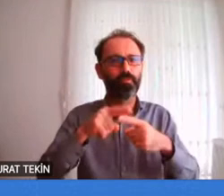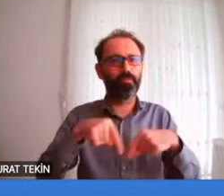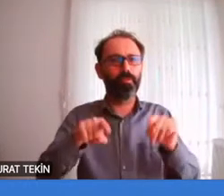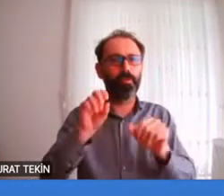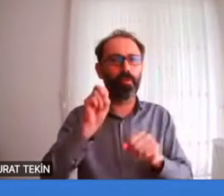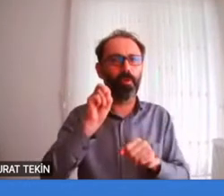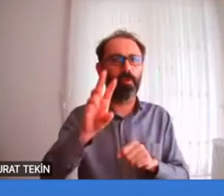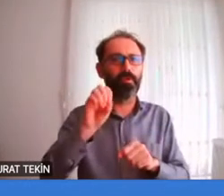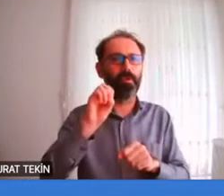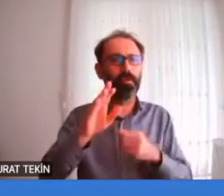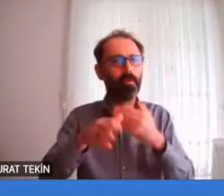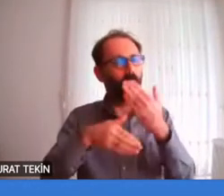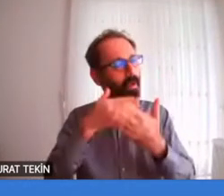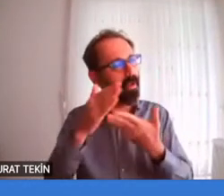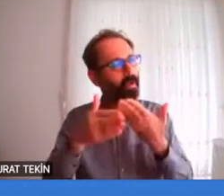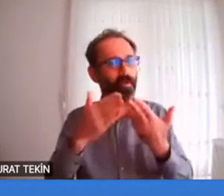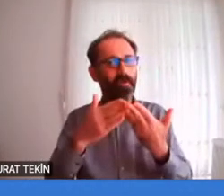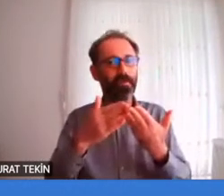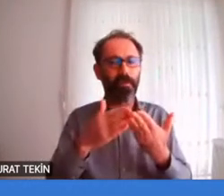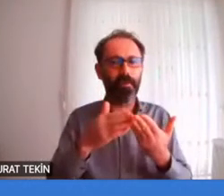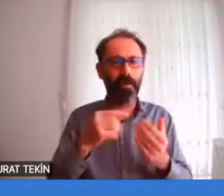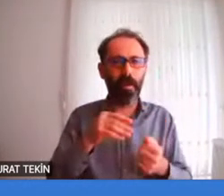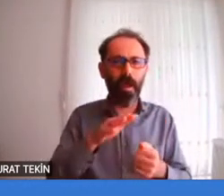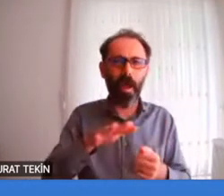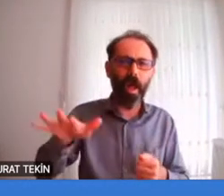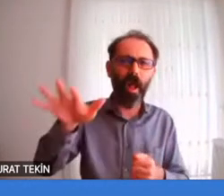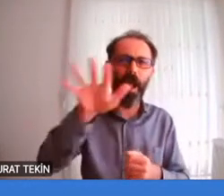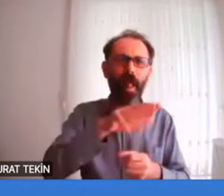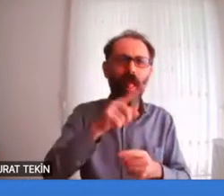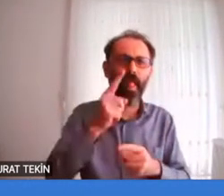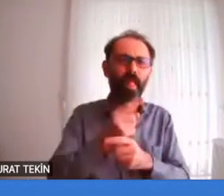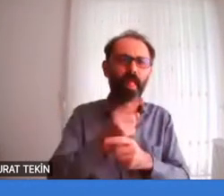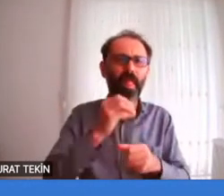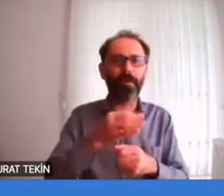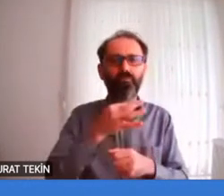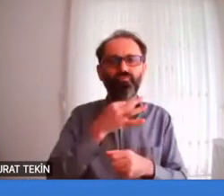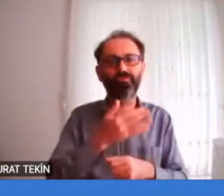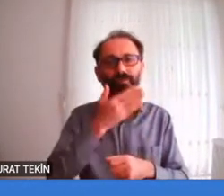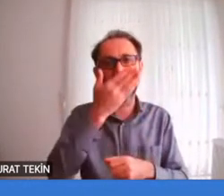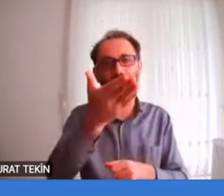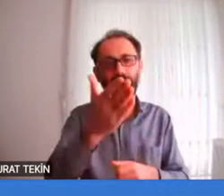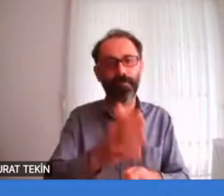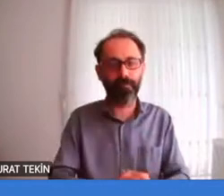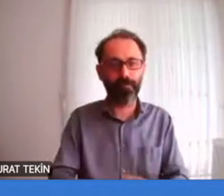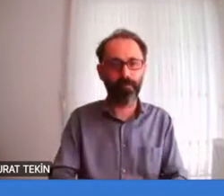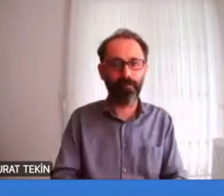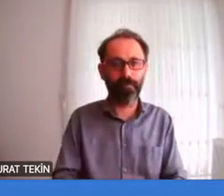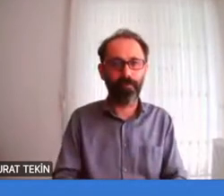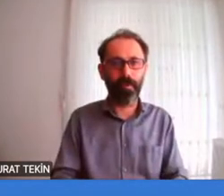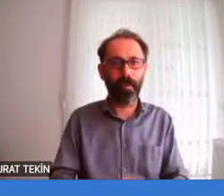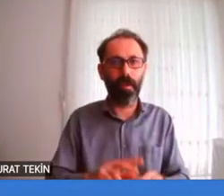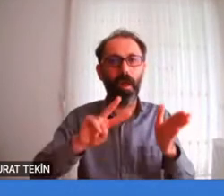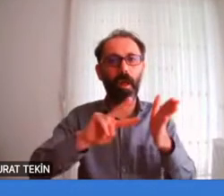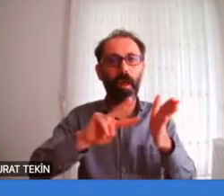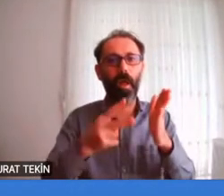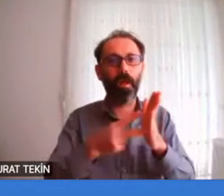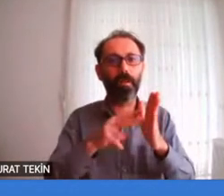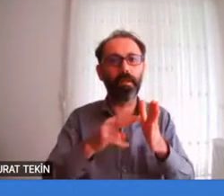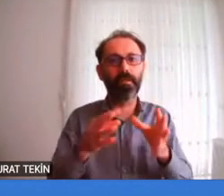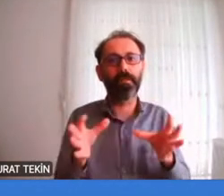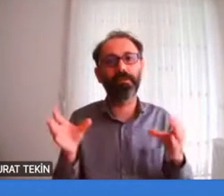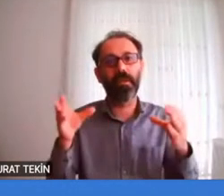zaten. Bize fazla bir şey kalmadı. Her şey için teşekkür ediyoruz. Biz teşekkür ederiz. Evet, teknik ekibe geçebiliriz. Hızlıca